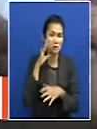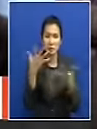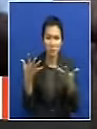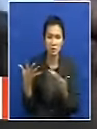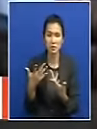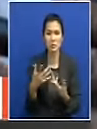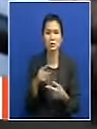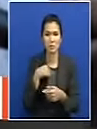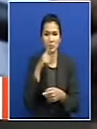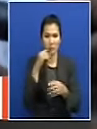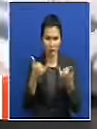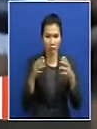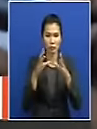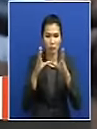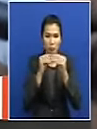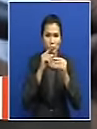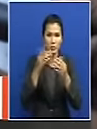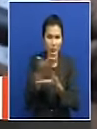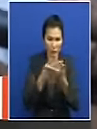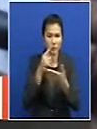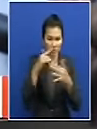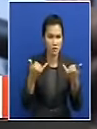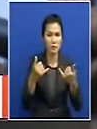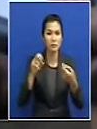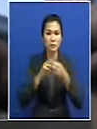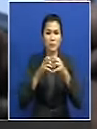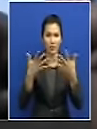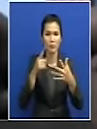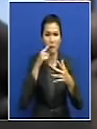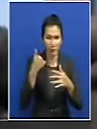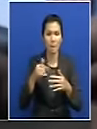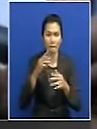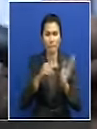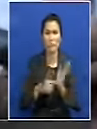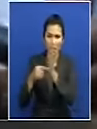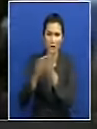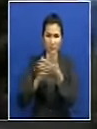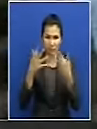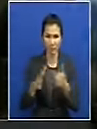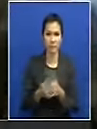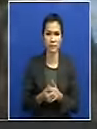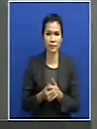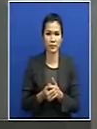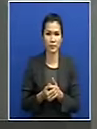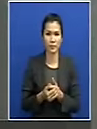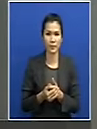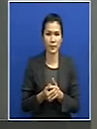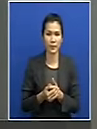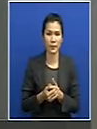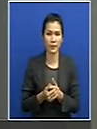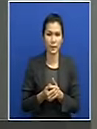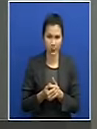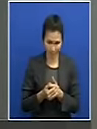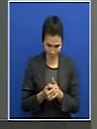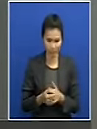คิดว่าก็การชุมนุมก็คงไม่ยืดเยื้อไปกว่าวันนี้ถ้าข้อเสนอที่เป็นแบบนี ้